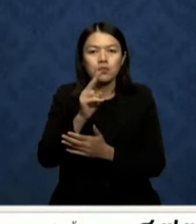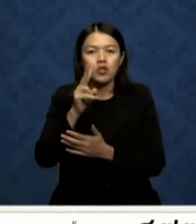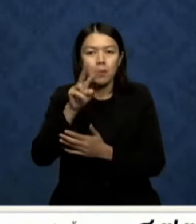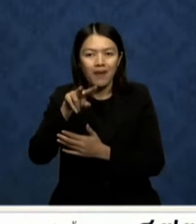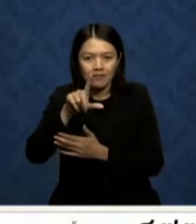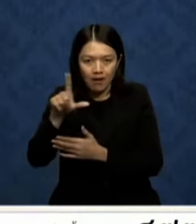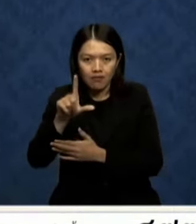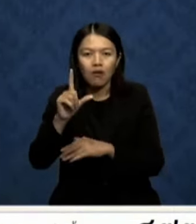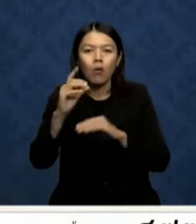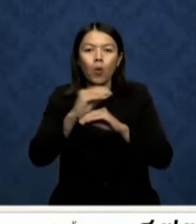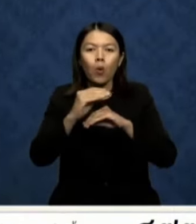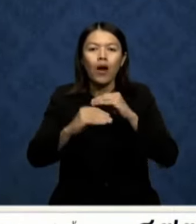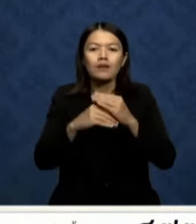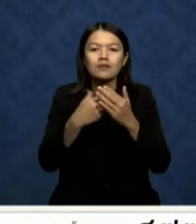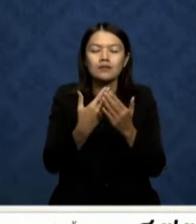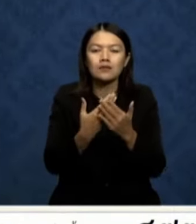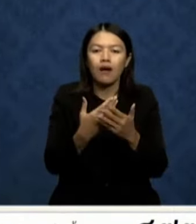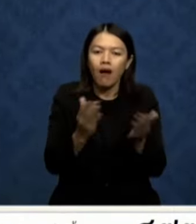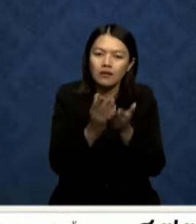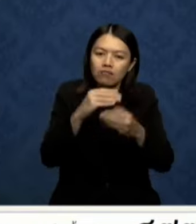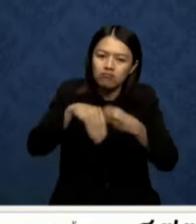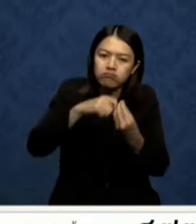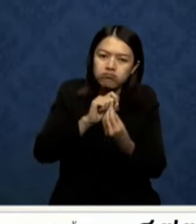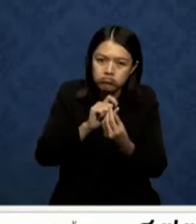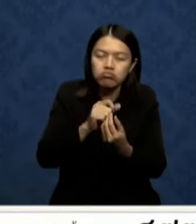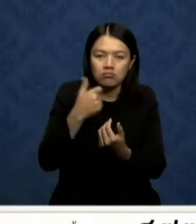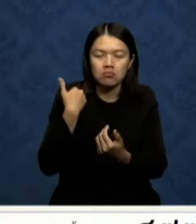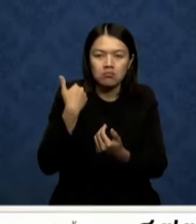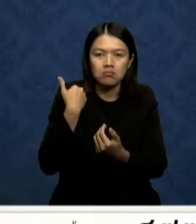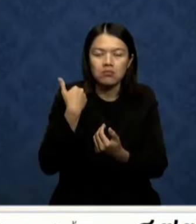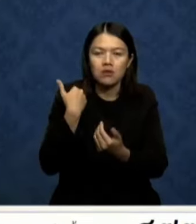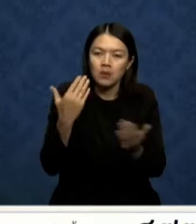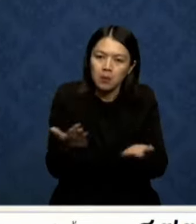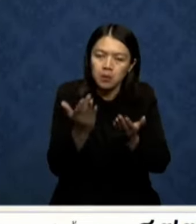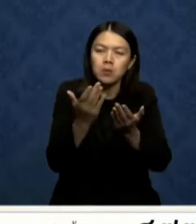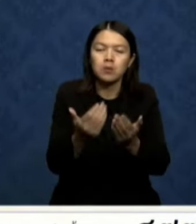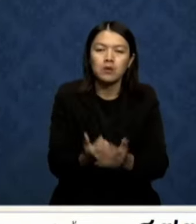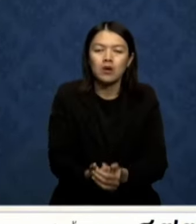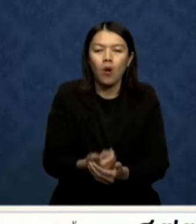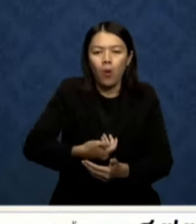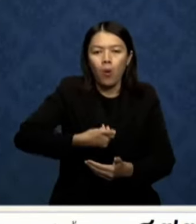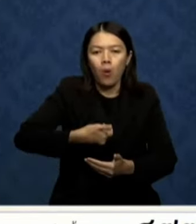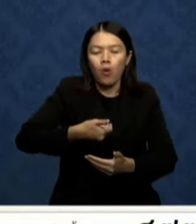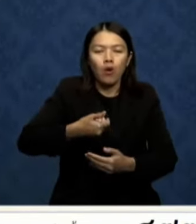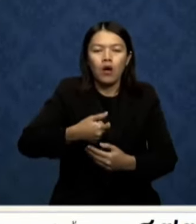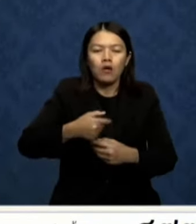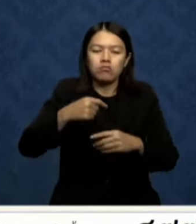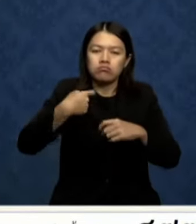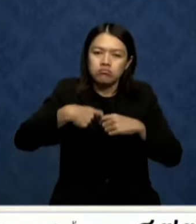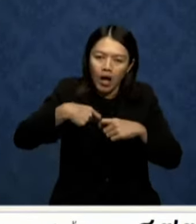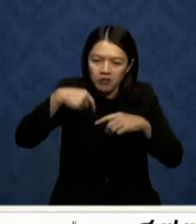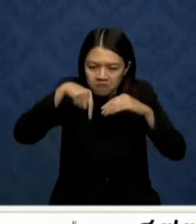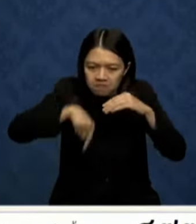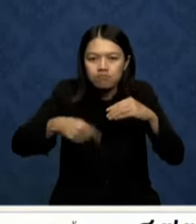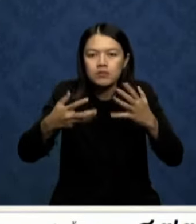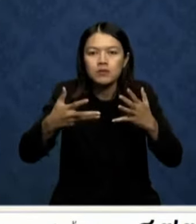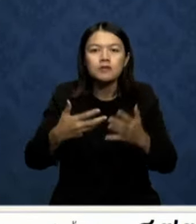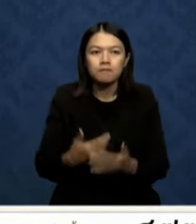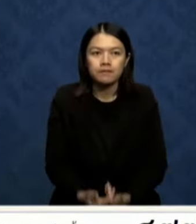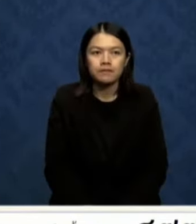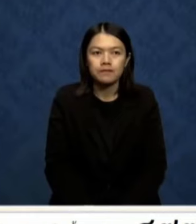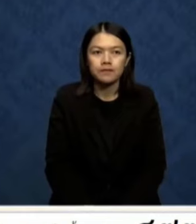ทำโครงการที่เป็น Digital Wallet คือการกระตุ้นเศรษฐกิจตามที่ได้มีการร้องขอต่อสภาไม่มีอะไรลึกลับซับซ้อนครับอันนี้ก็เรียนด้วยความเคารพนะ